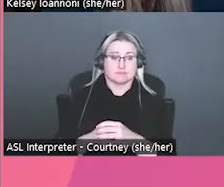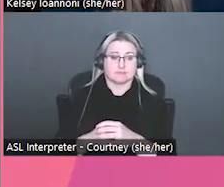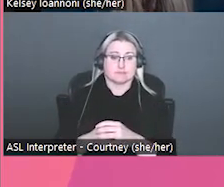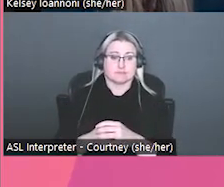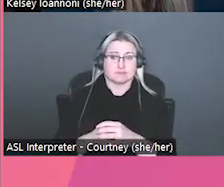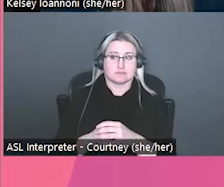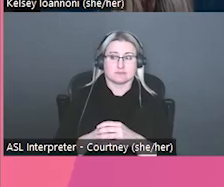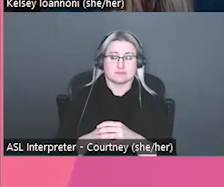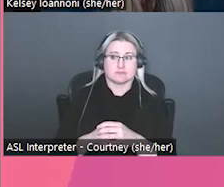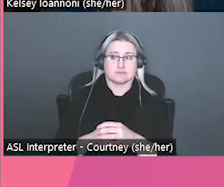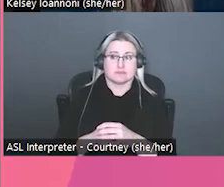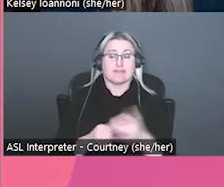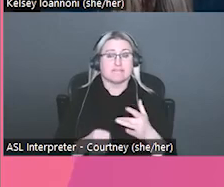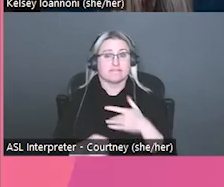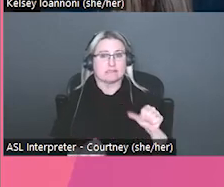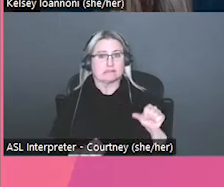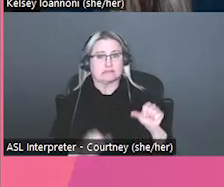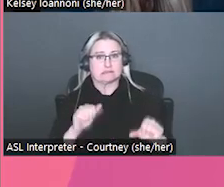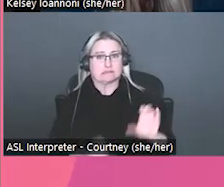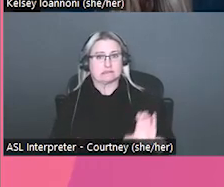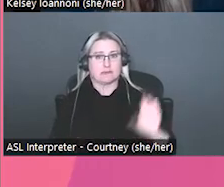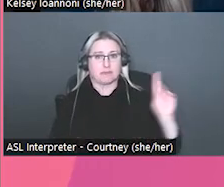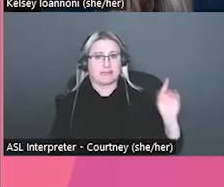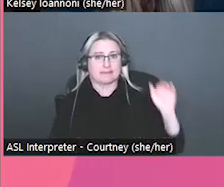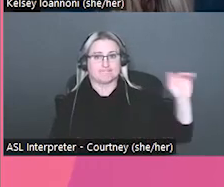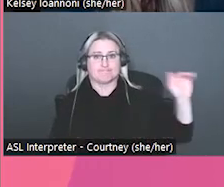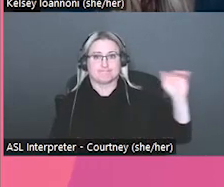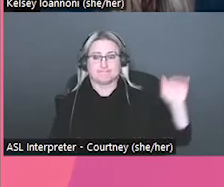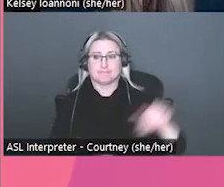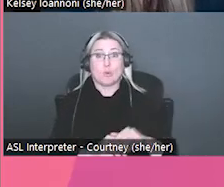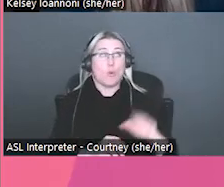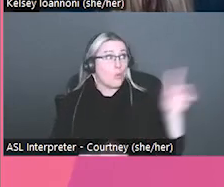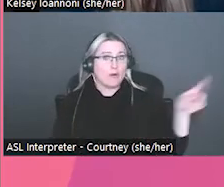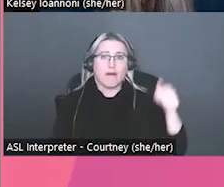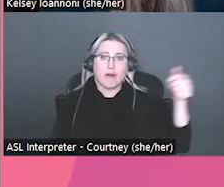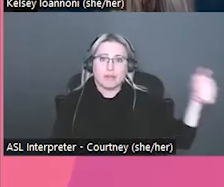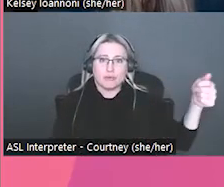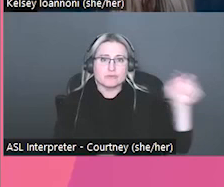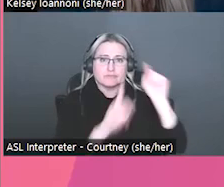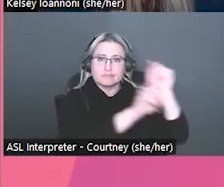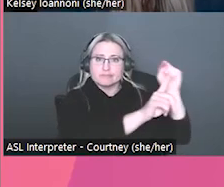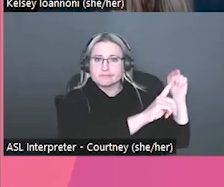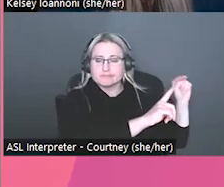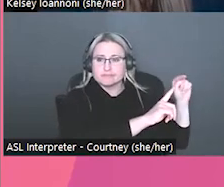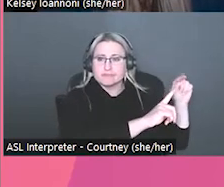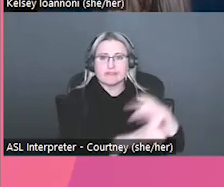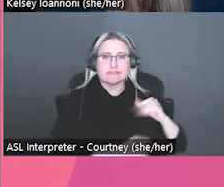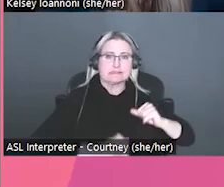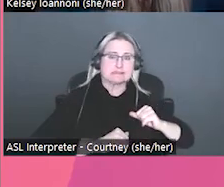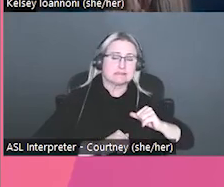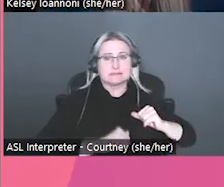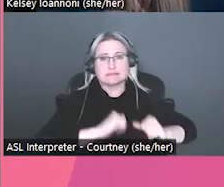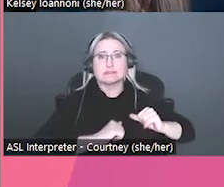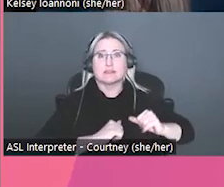discrimination, un biais anticorpulence dans un endroit, dans un milieu donc de santé et donc